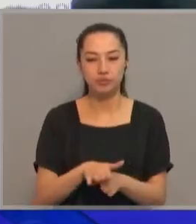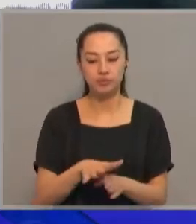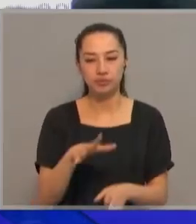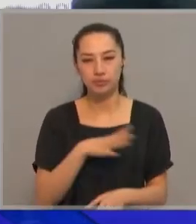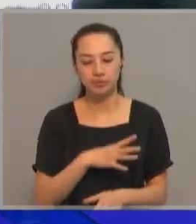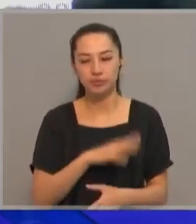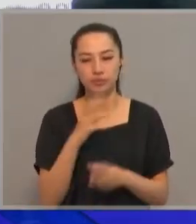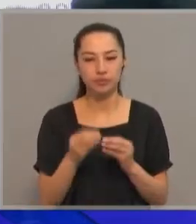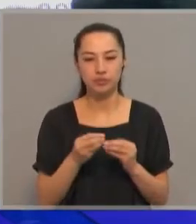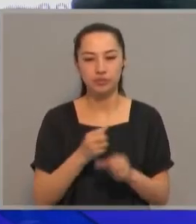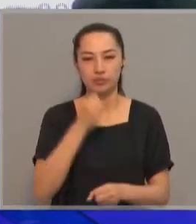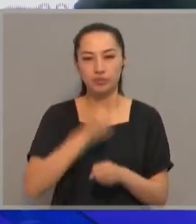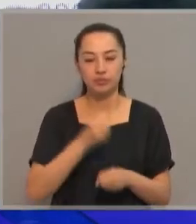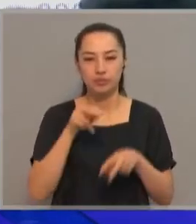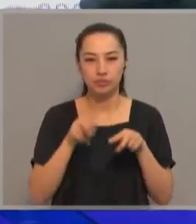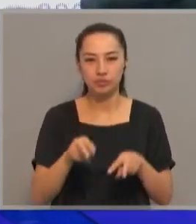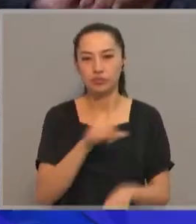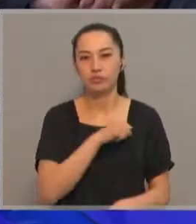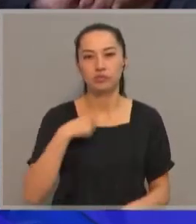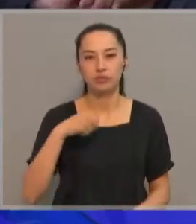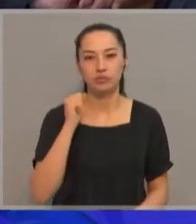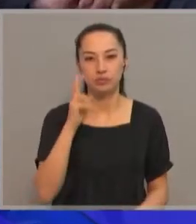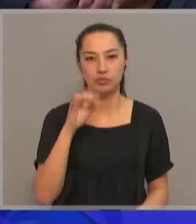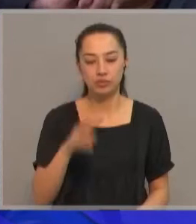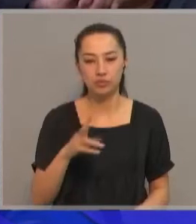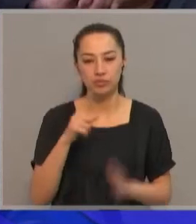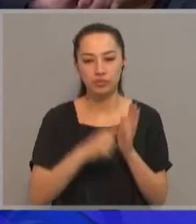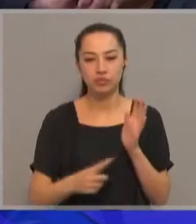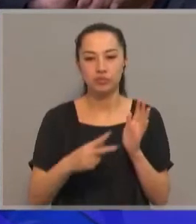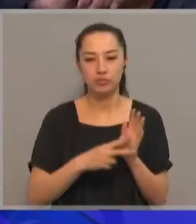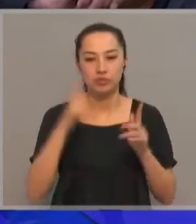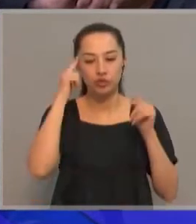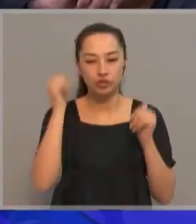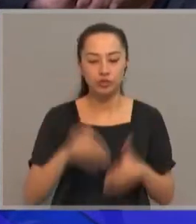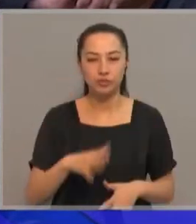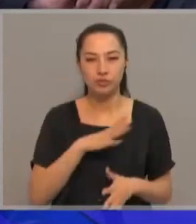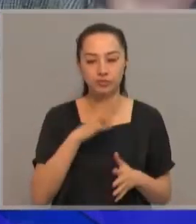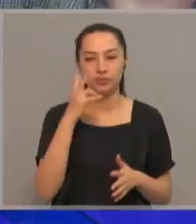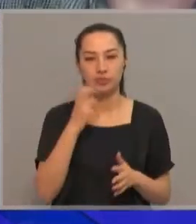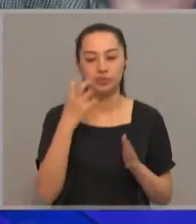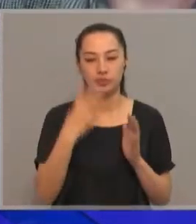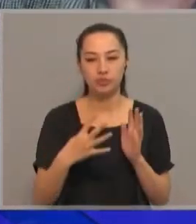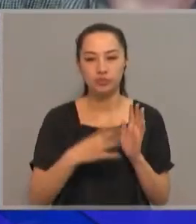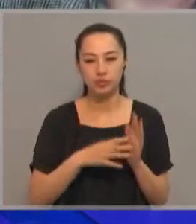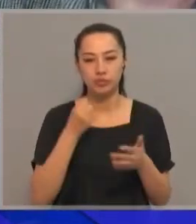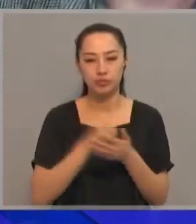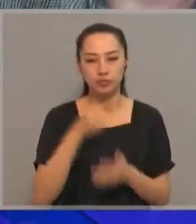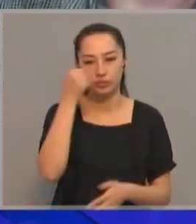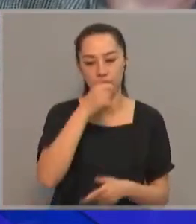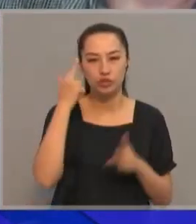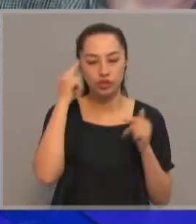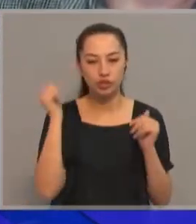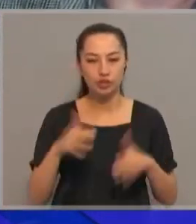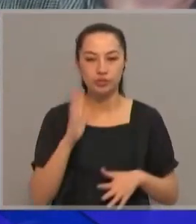находилось под строгим контролем. В результате на сегодняшний день решения 78 вопросов, 249 будут решены до конца года.